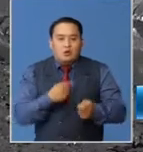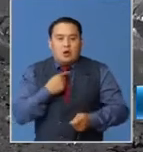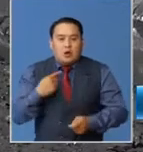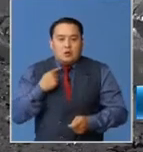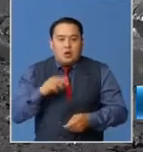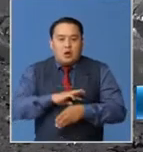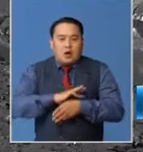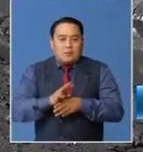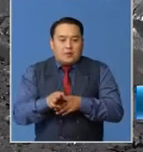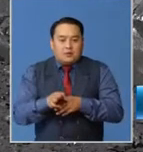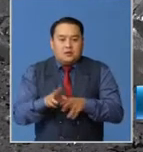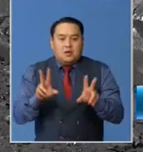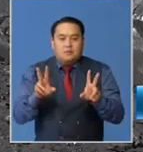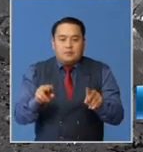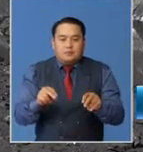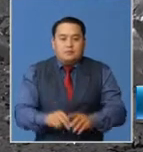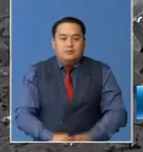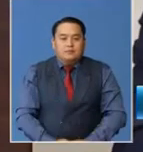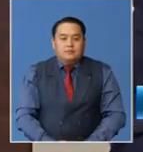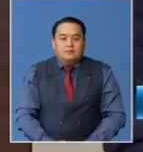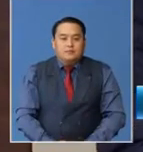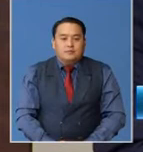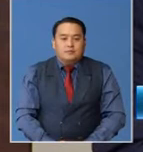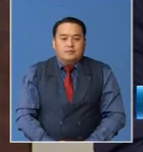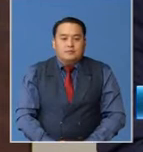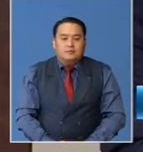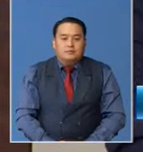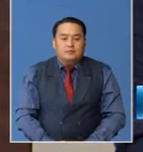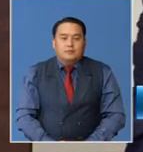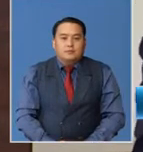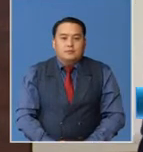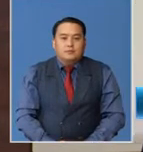Талдыкургана обеспечит, заверил Марлен Кульбаев.